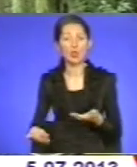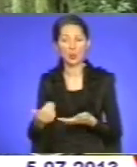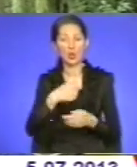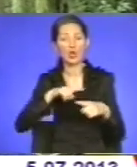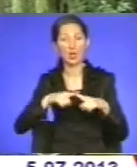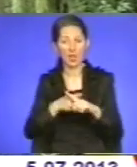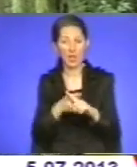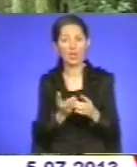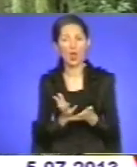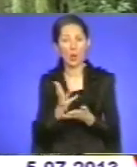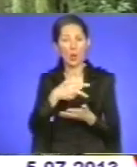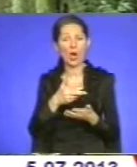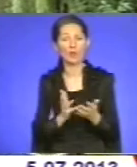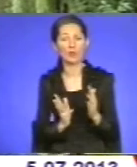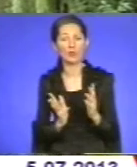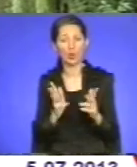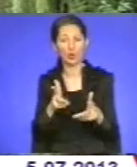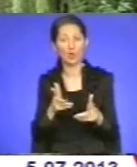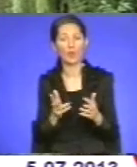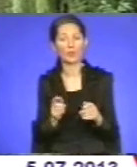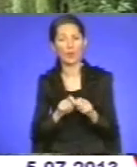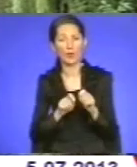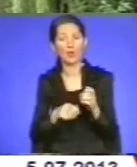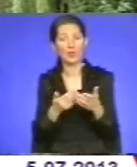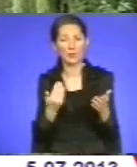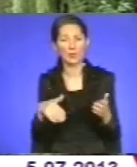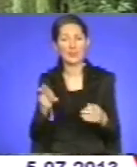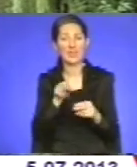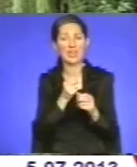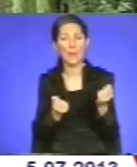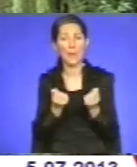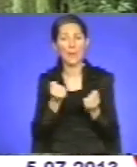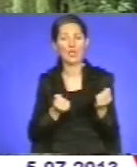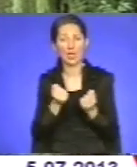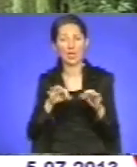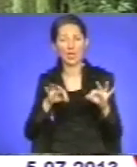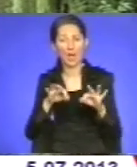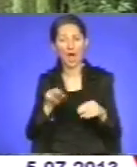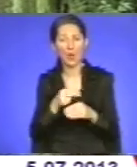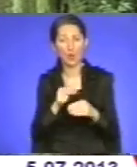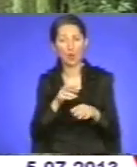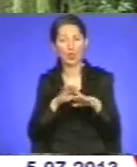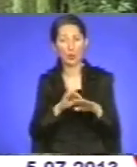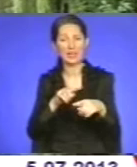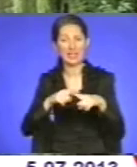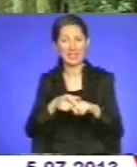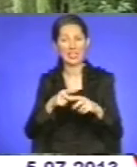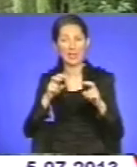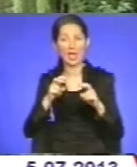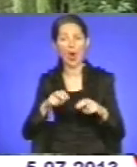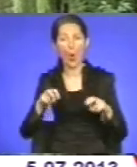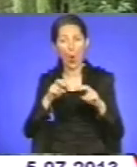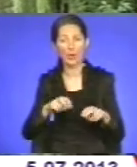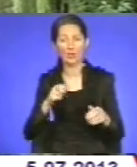Всі машини ремонтуються, проводиться технічний огляд і, звичайно, відповідає за це керівник сільськогосподарського